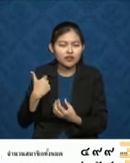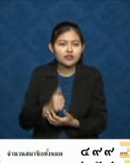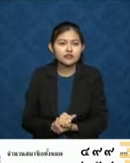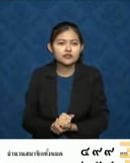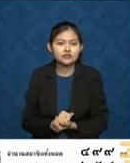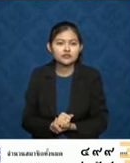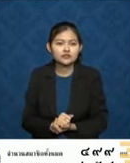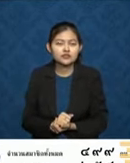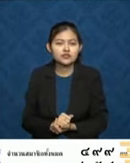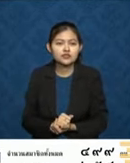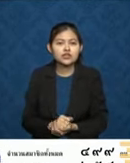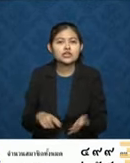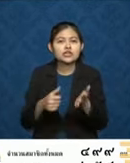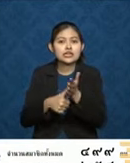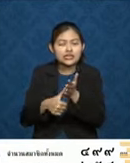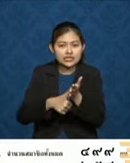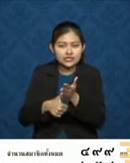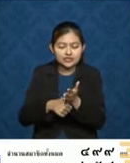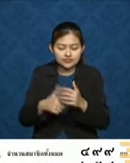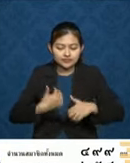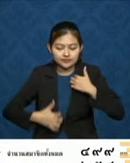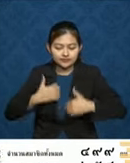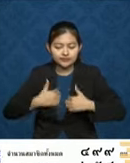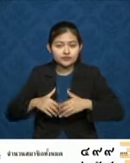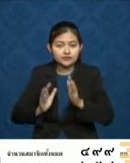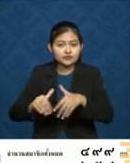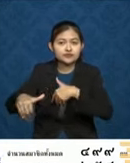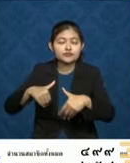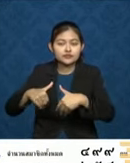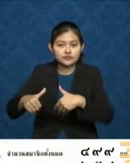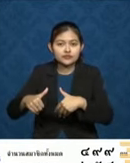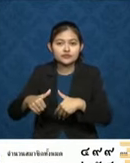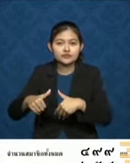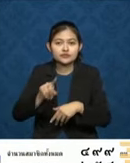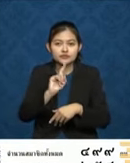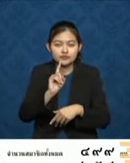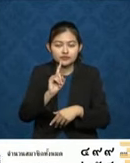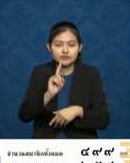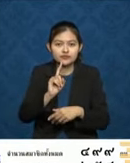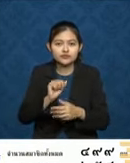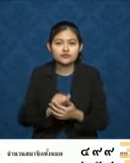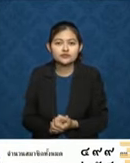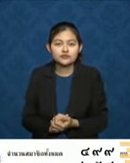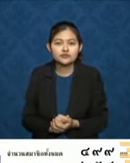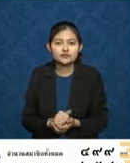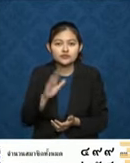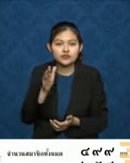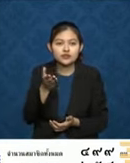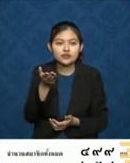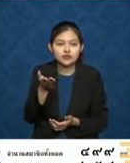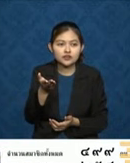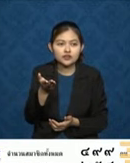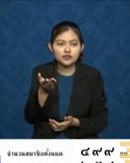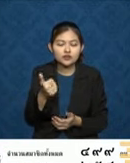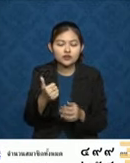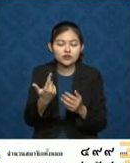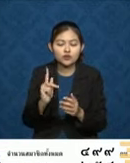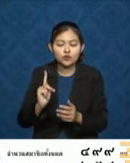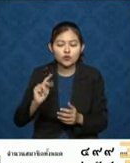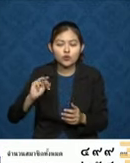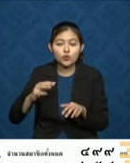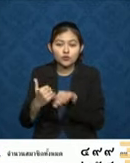ประธานเพื่อความแก้ไขของความเดือดร้อนของพี่น้องประชาชนจึงอยากจะขอให้เ่อกรมทาง